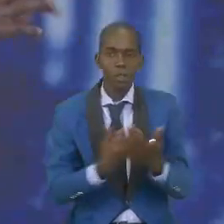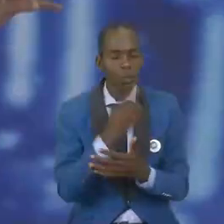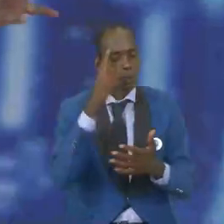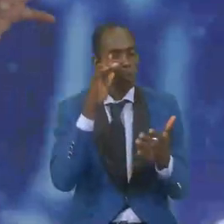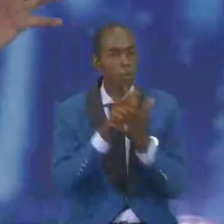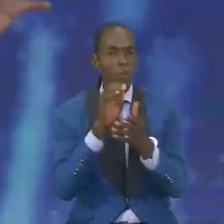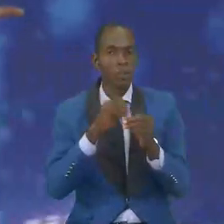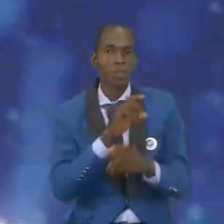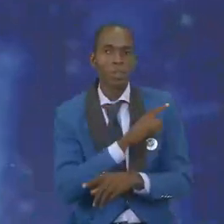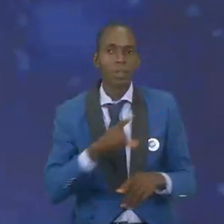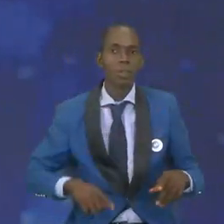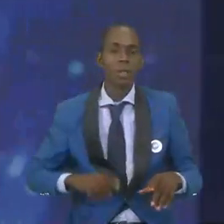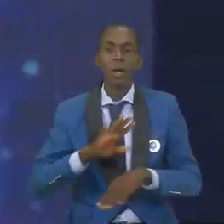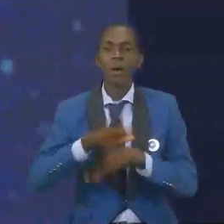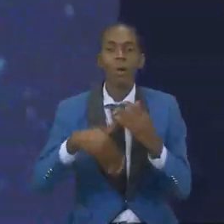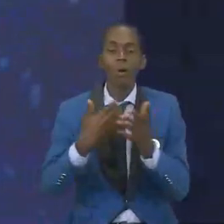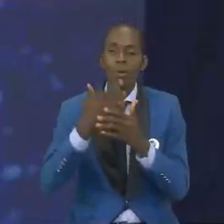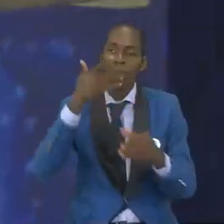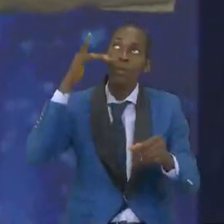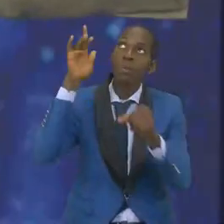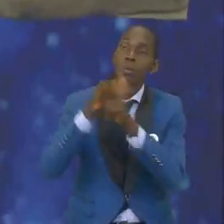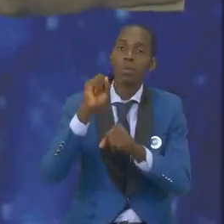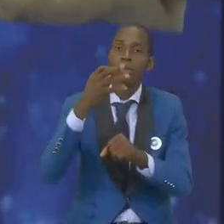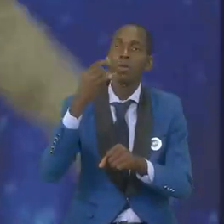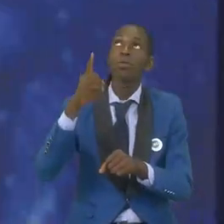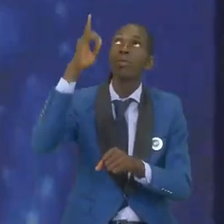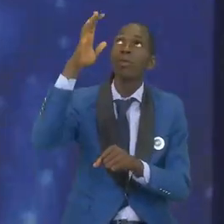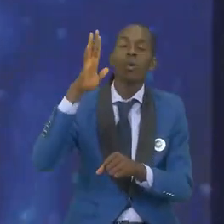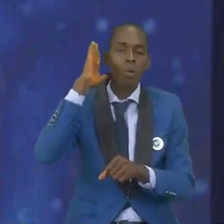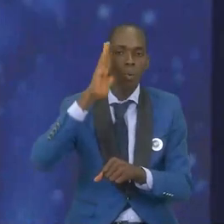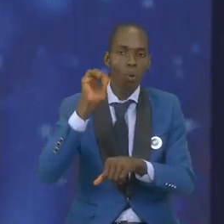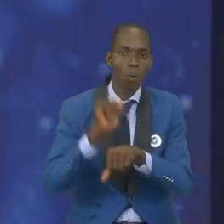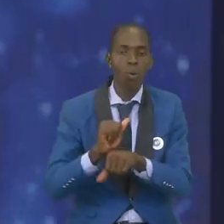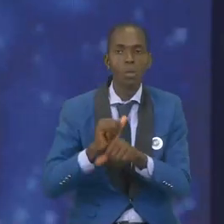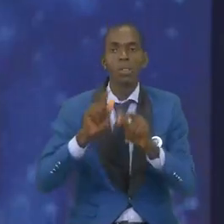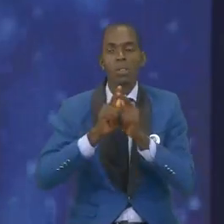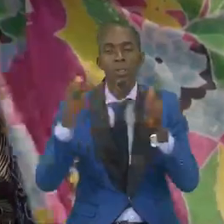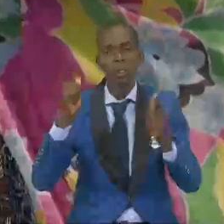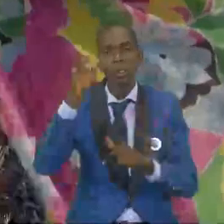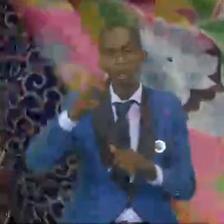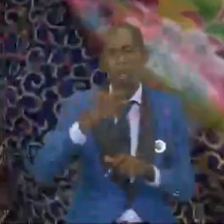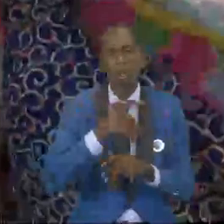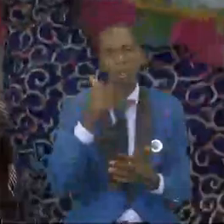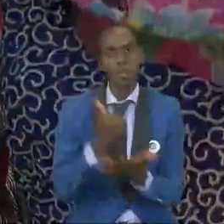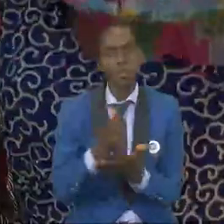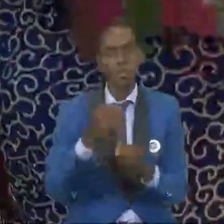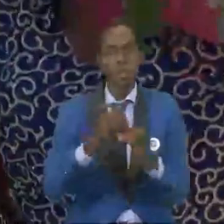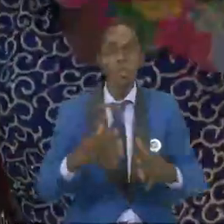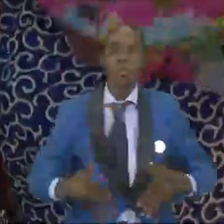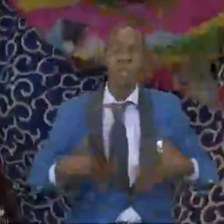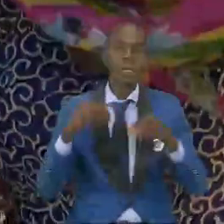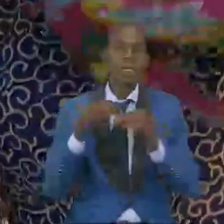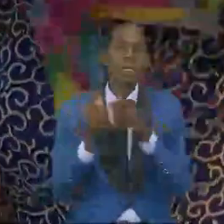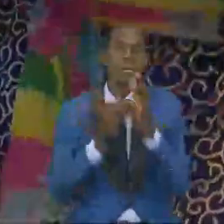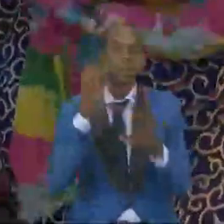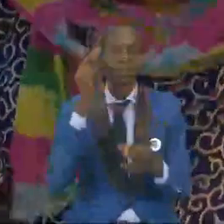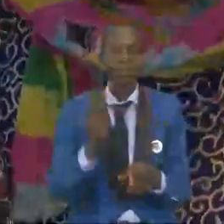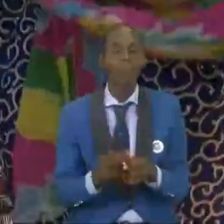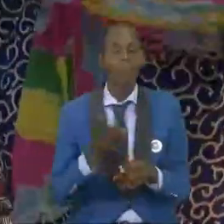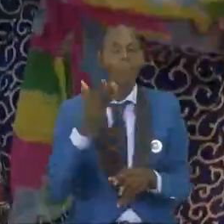force, une nouvelle énergie, avec un nouveau courage, une nouvelle confiance dans le Seigneur. Et toutes les promesses du Seigneur seront oui et amen dans